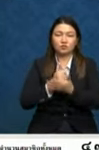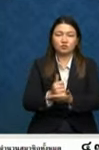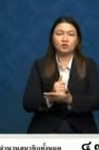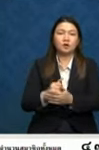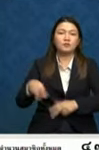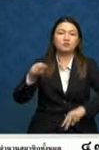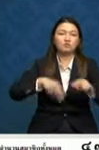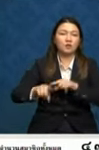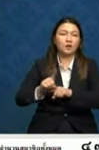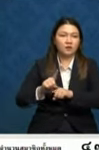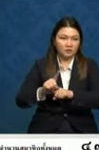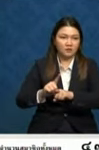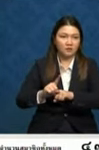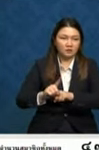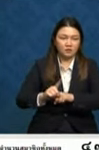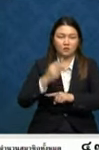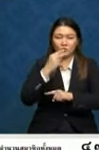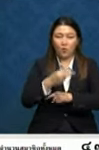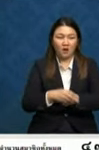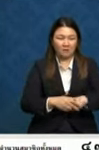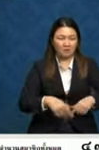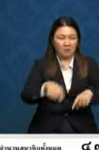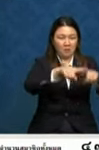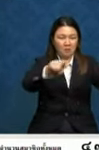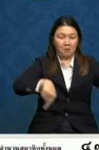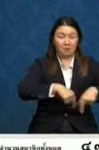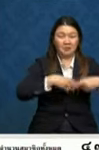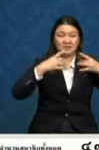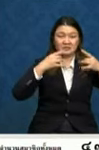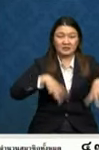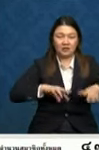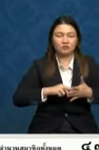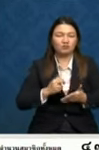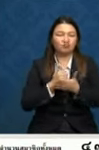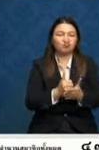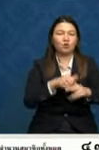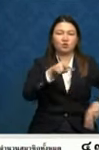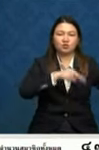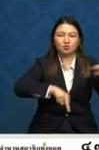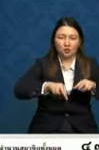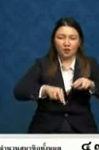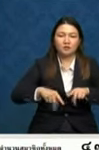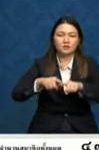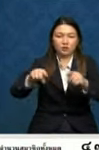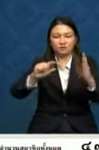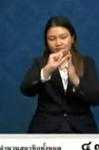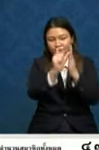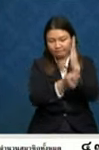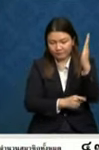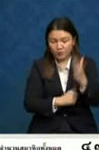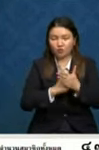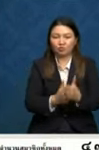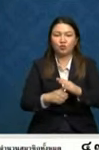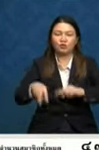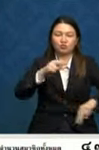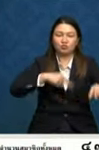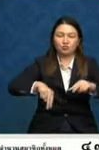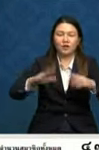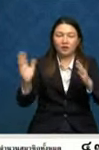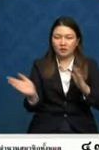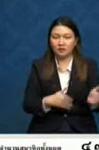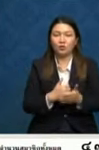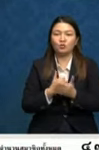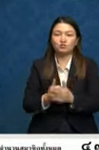ปลอดภัยในพื้นที่เสี่ยงการเพิ่มประสิทธิภาพในการควบคุมพื้นที่ชายแดนการพูดคุยเพื่อสันติสุขและการส่งเส